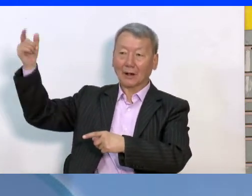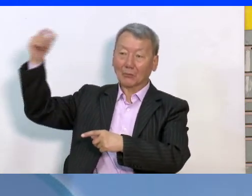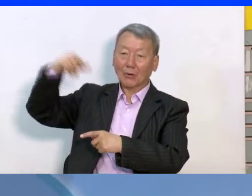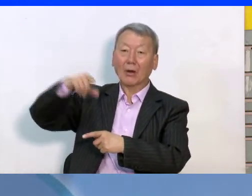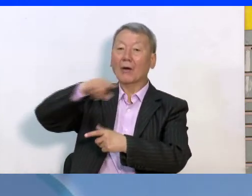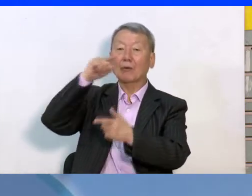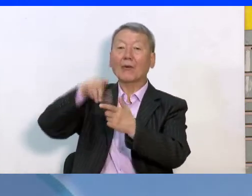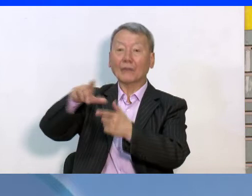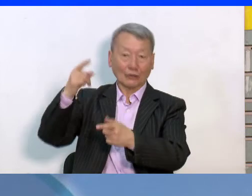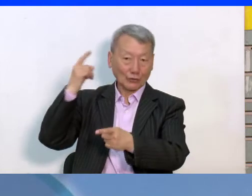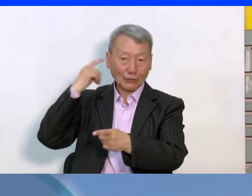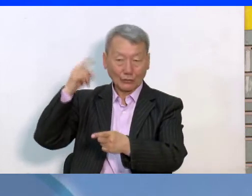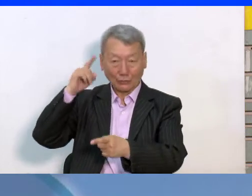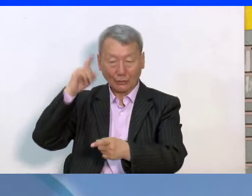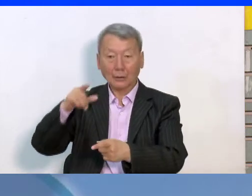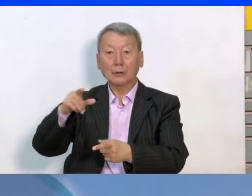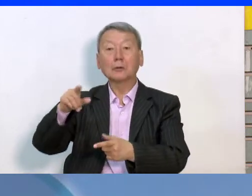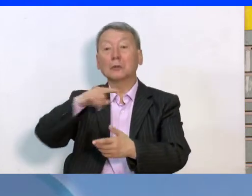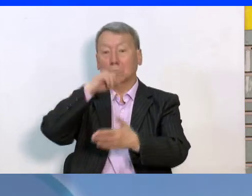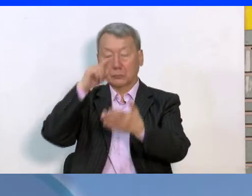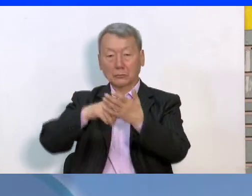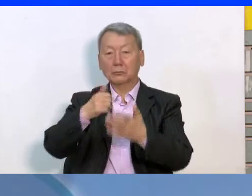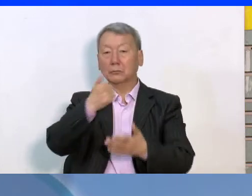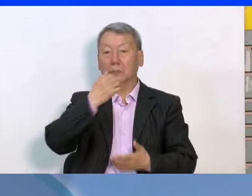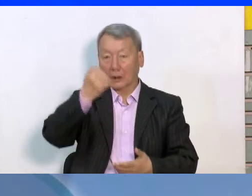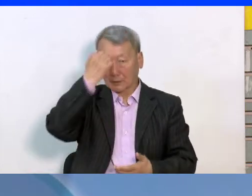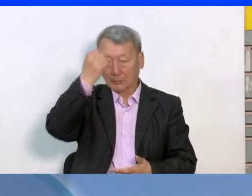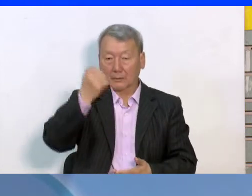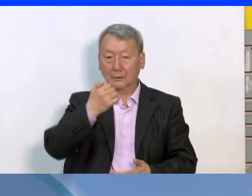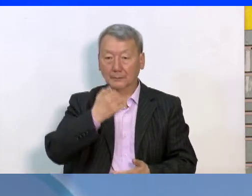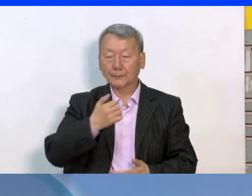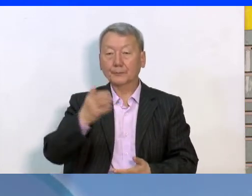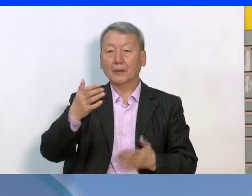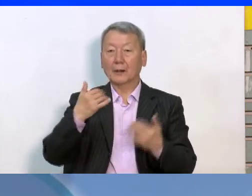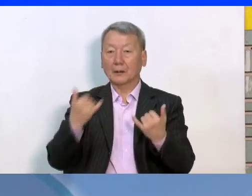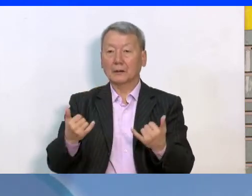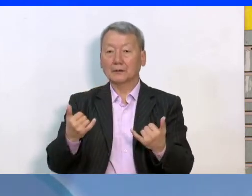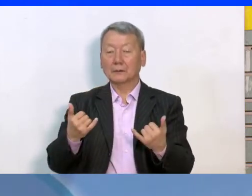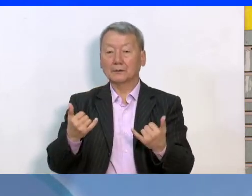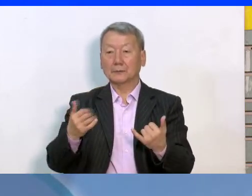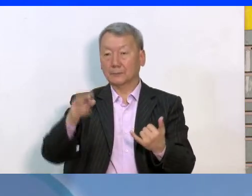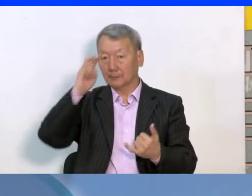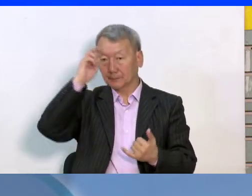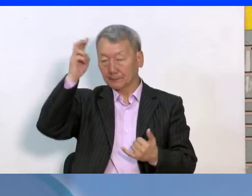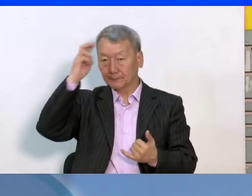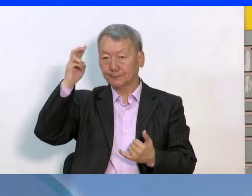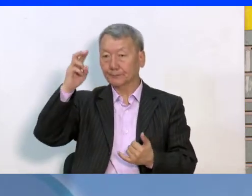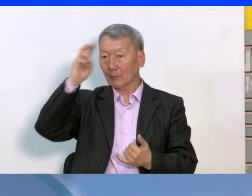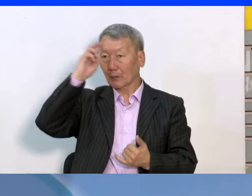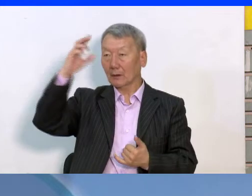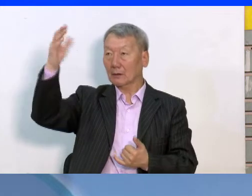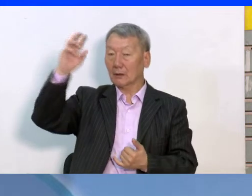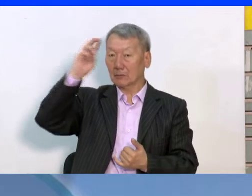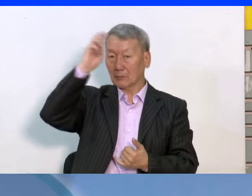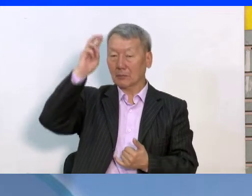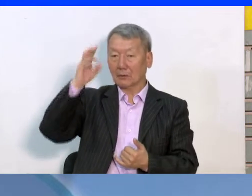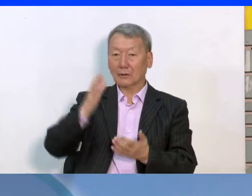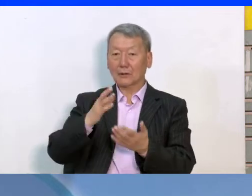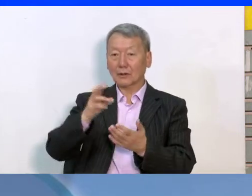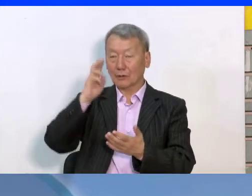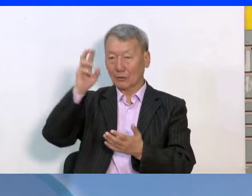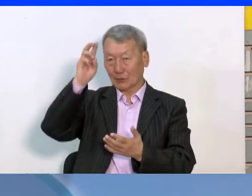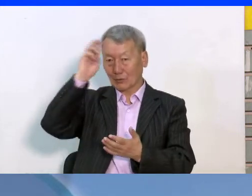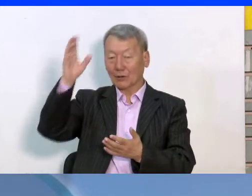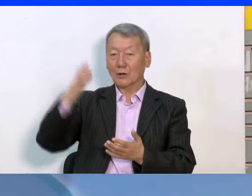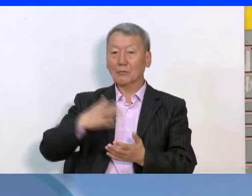дейт? Сурооңузга рахмат. Бул биздин мамлекеттик деңгээлдеги саясат. Ошол